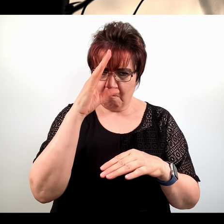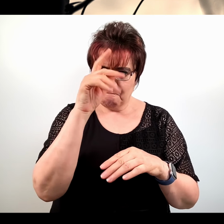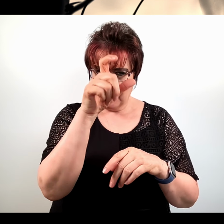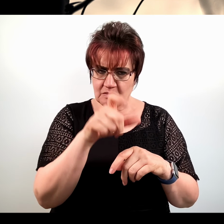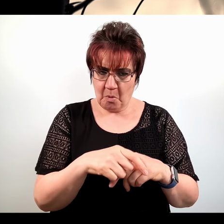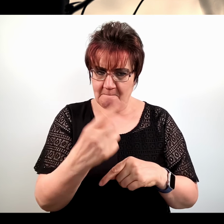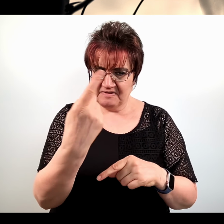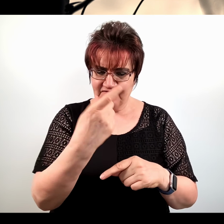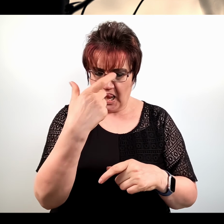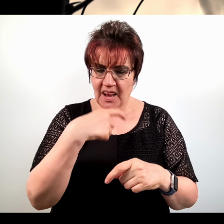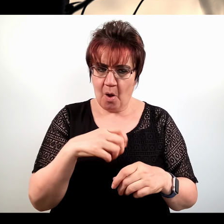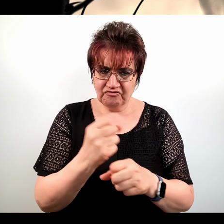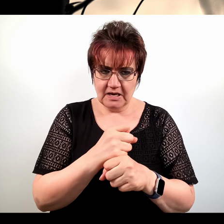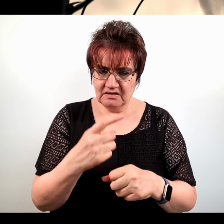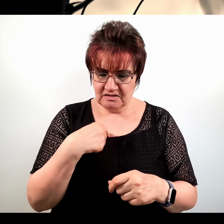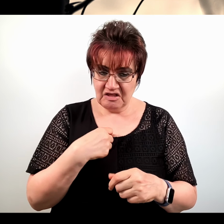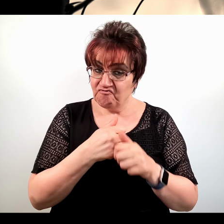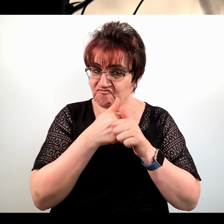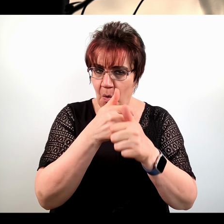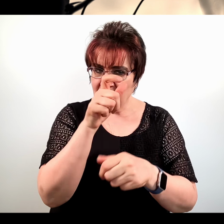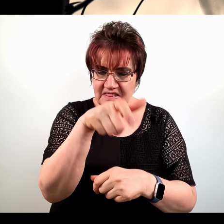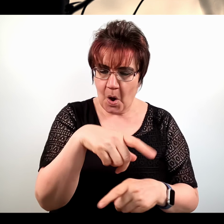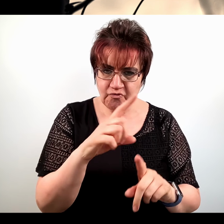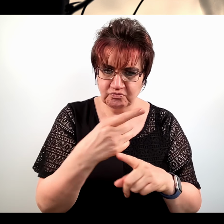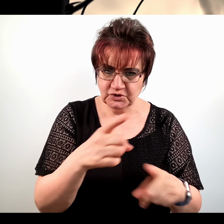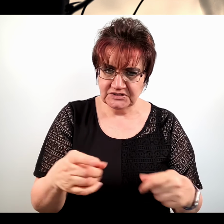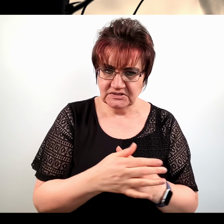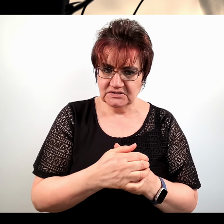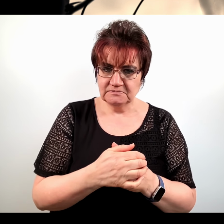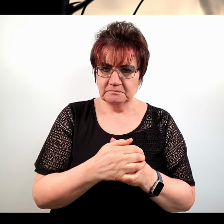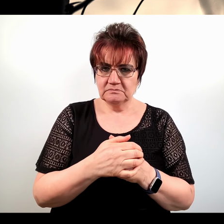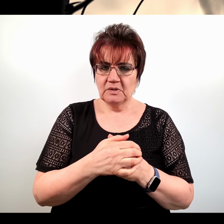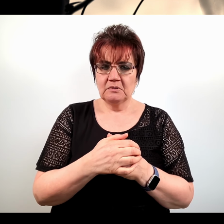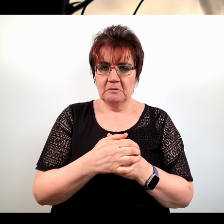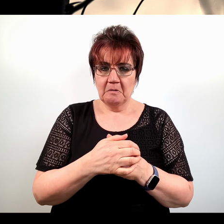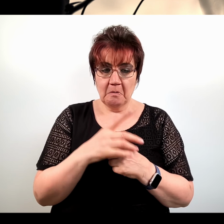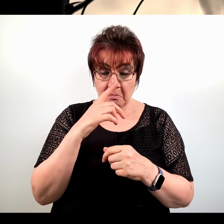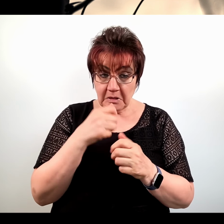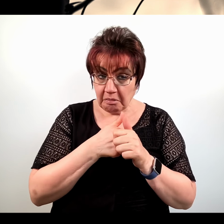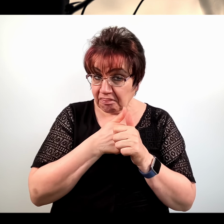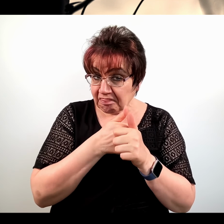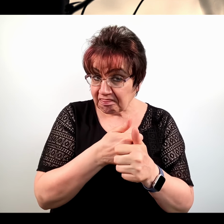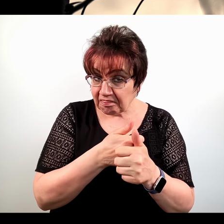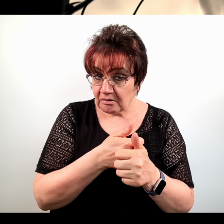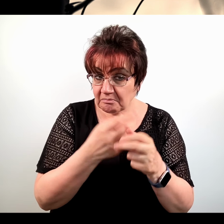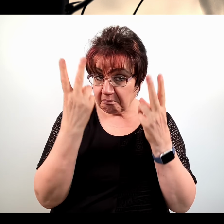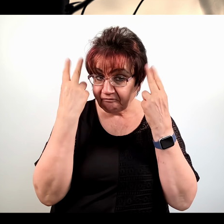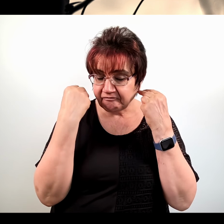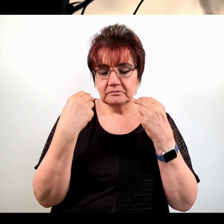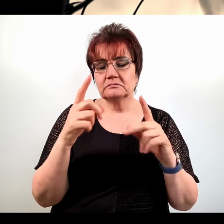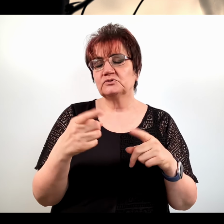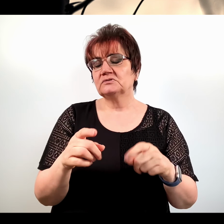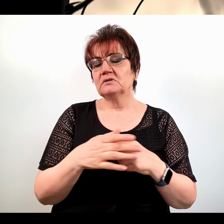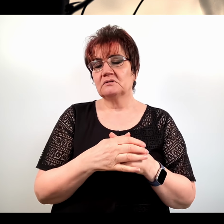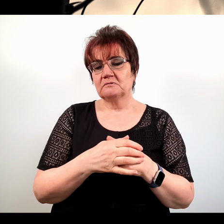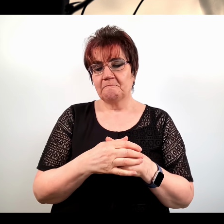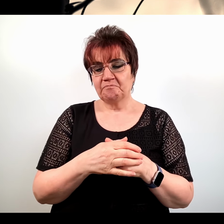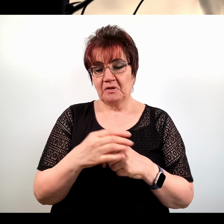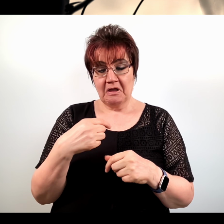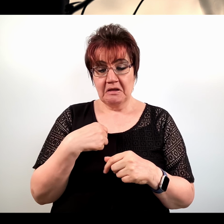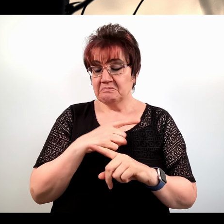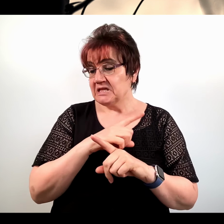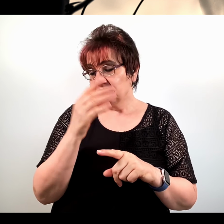erteilen hat. Ich brauche euch nicht zu gehorchen und das tun, was ihr von mir verlangt. Denn das Fürchten